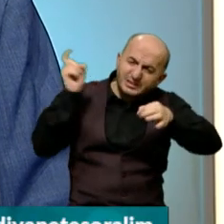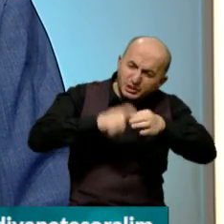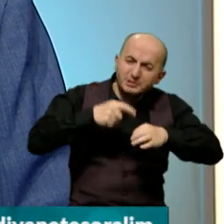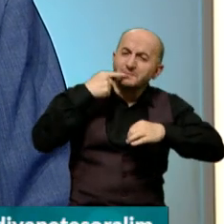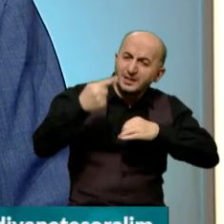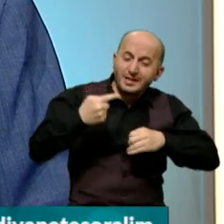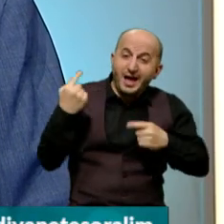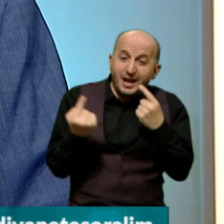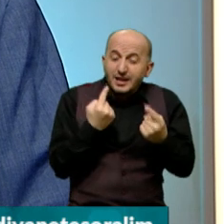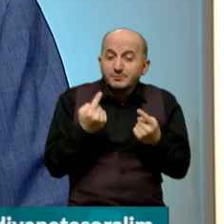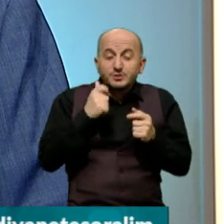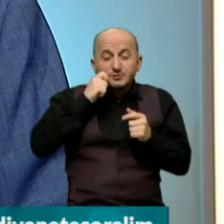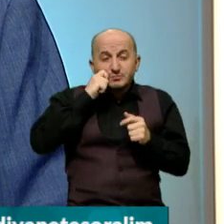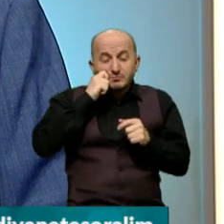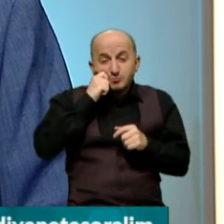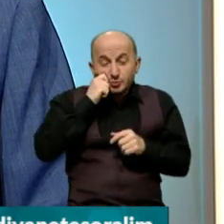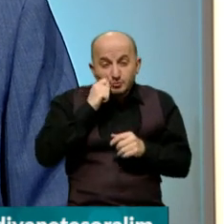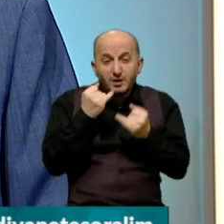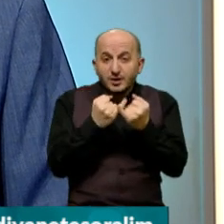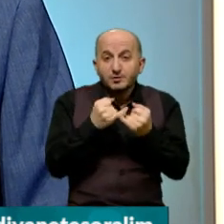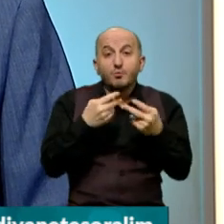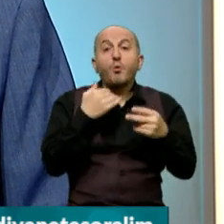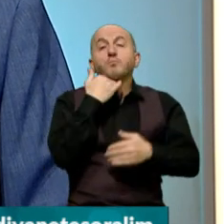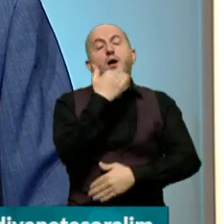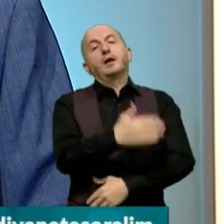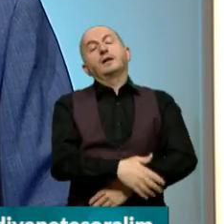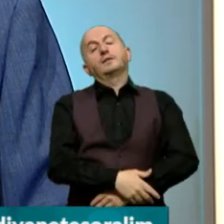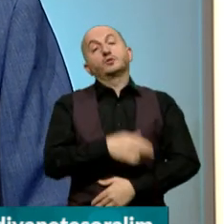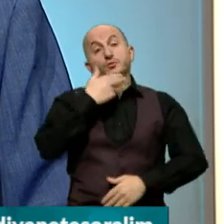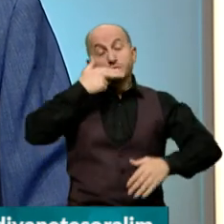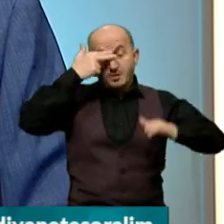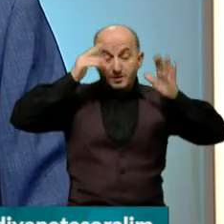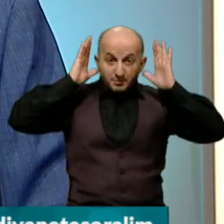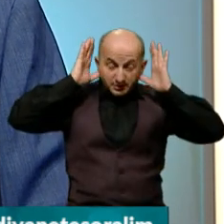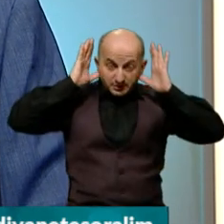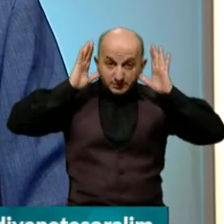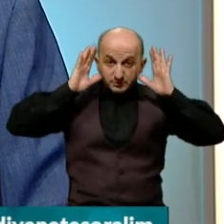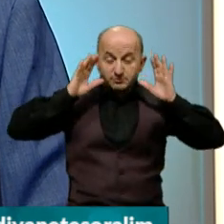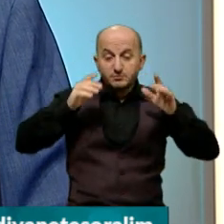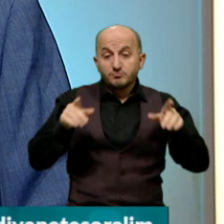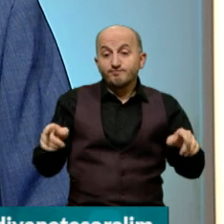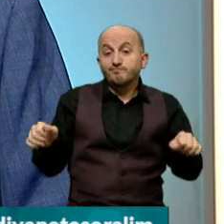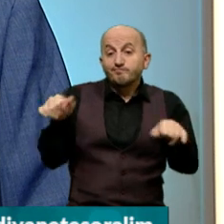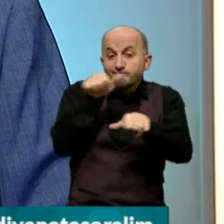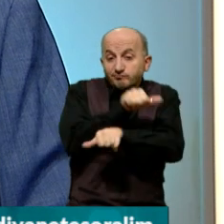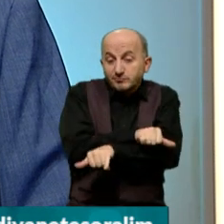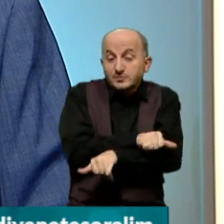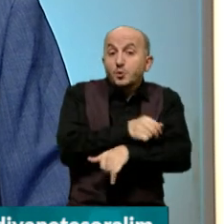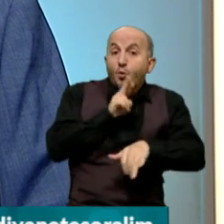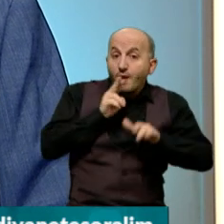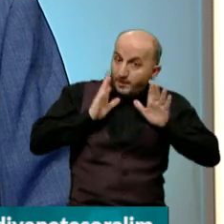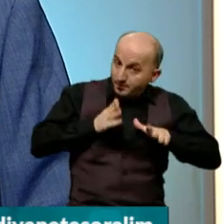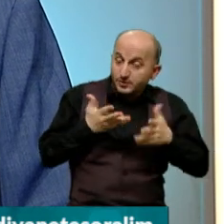dese herhangi bir Müslüman kardeşimiz bu caiz olmaz. Çünkü cuma namazının halefi var. Yani yerine